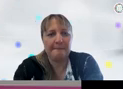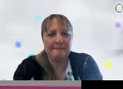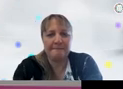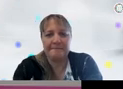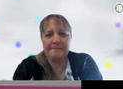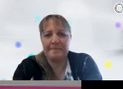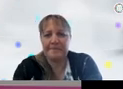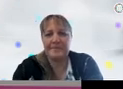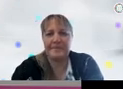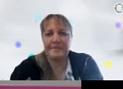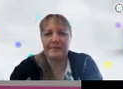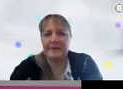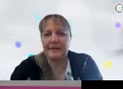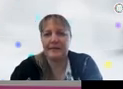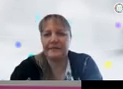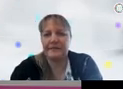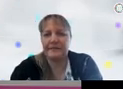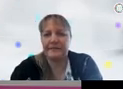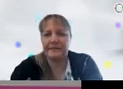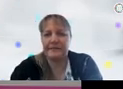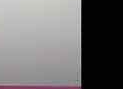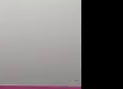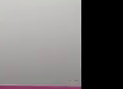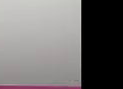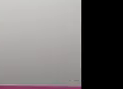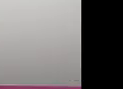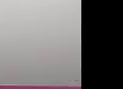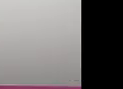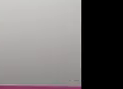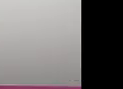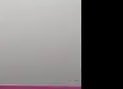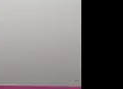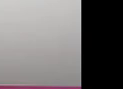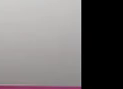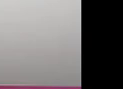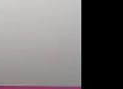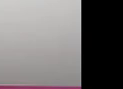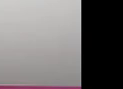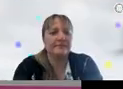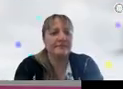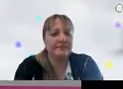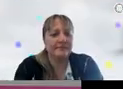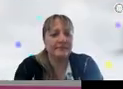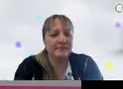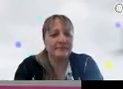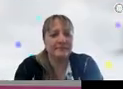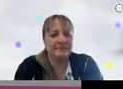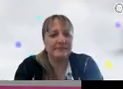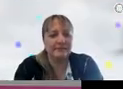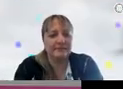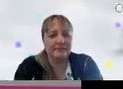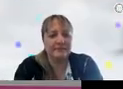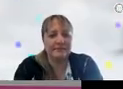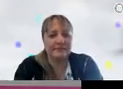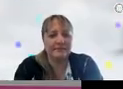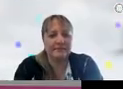machen. Herzlich willkommen bei CODI 21. Wir sind, ich stelle